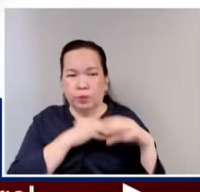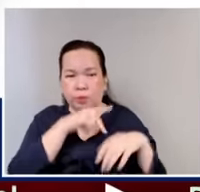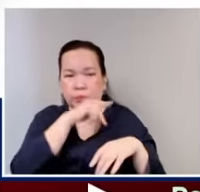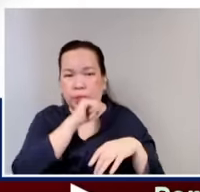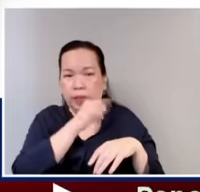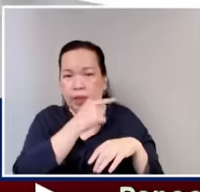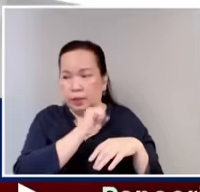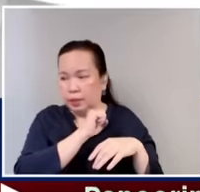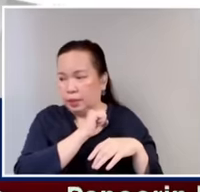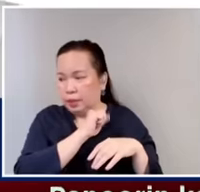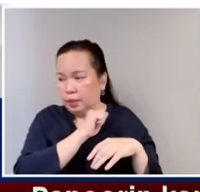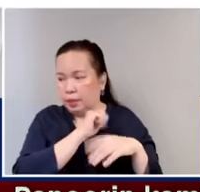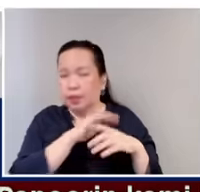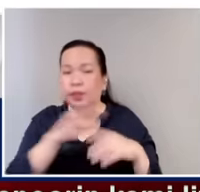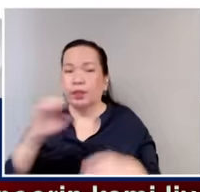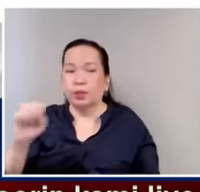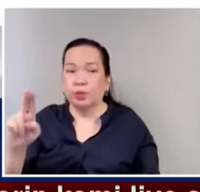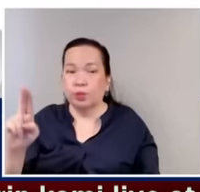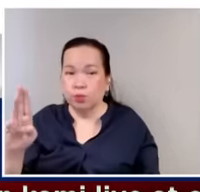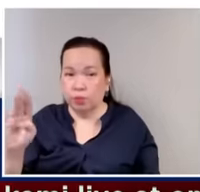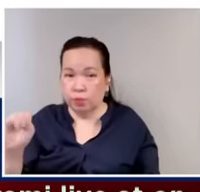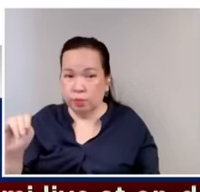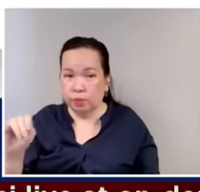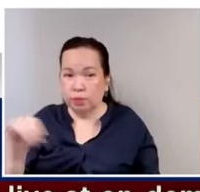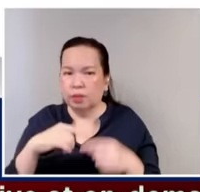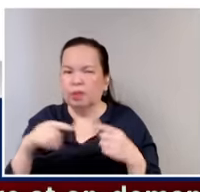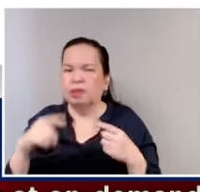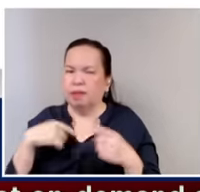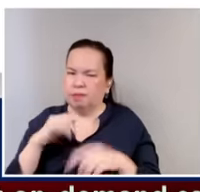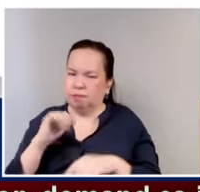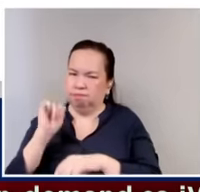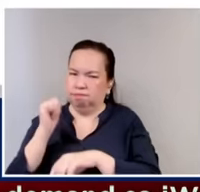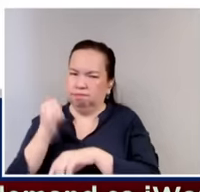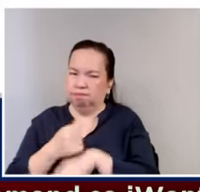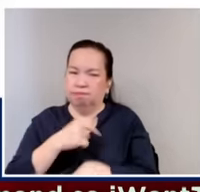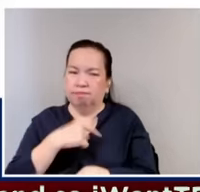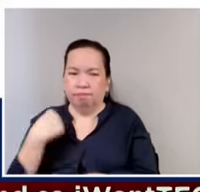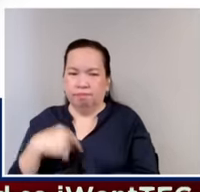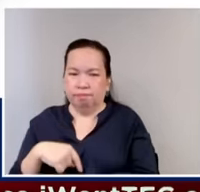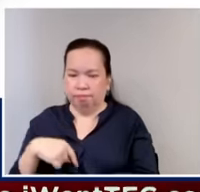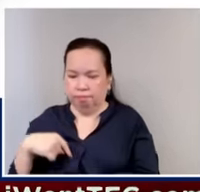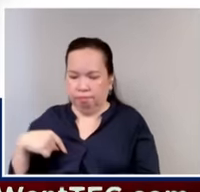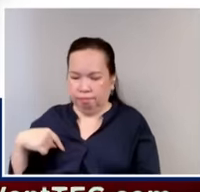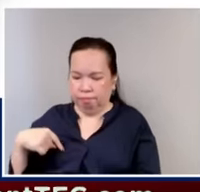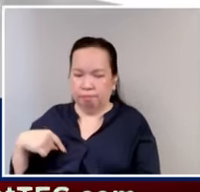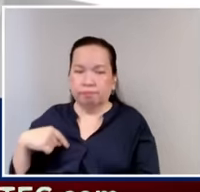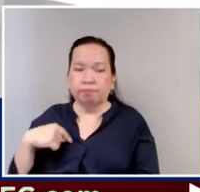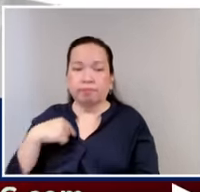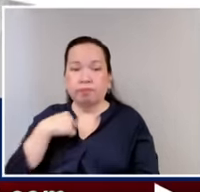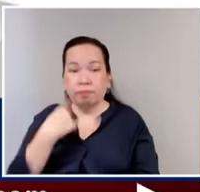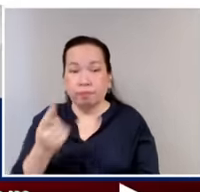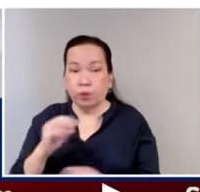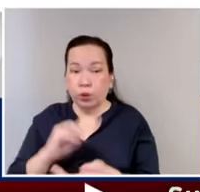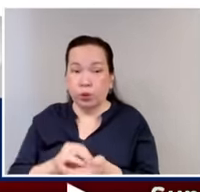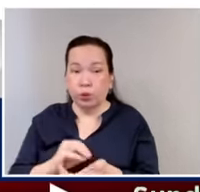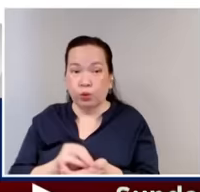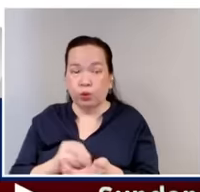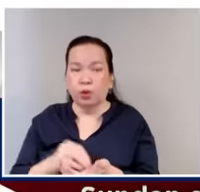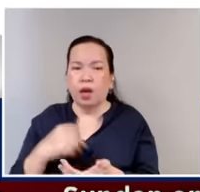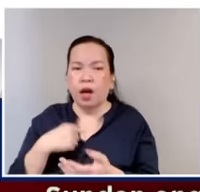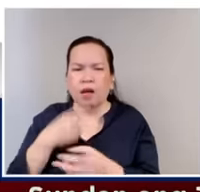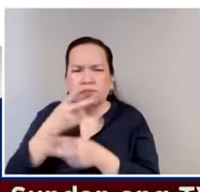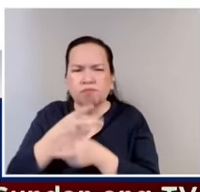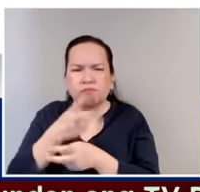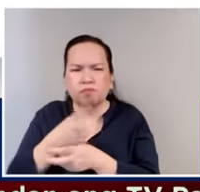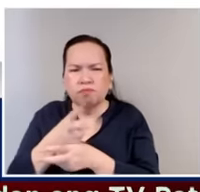ng artificial island at inukupa ng China. Suwestiyon ni Dr. Antikamara, magkaroon ng matagalang monitoring sa mga